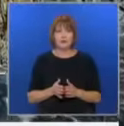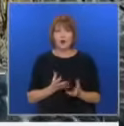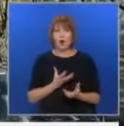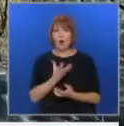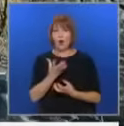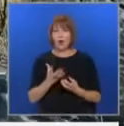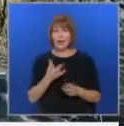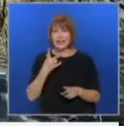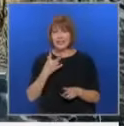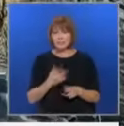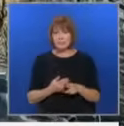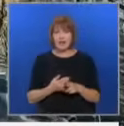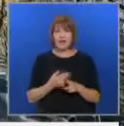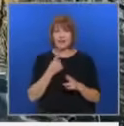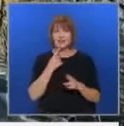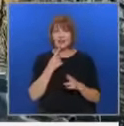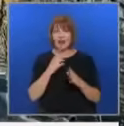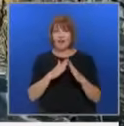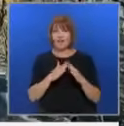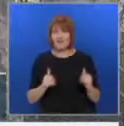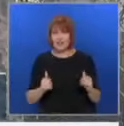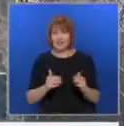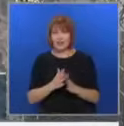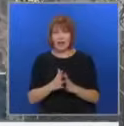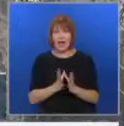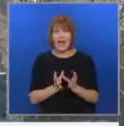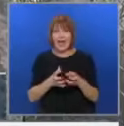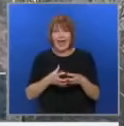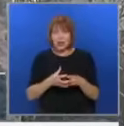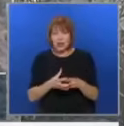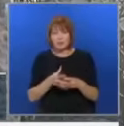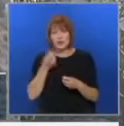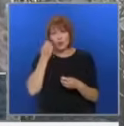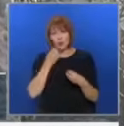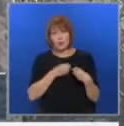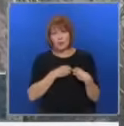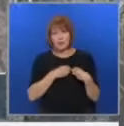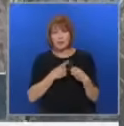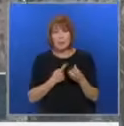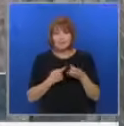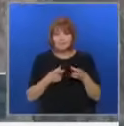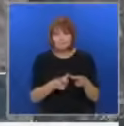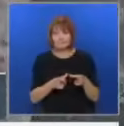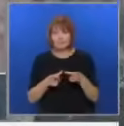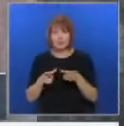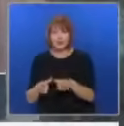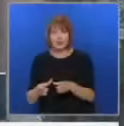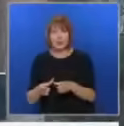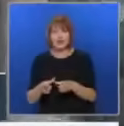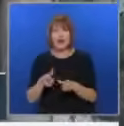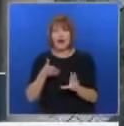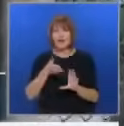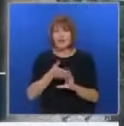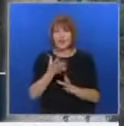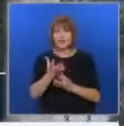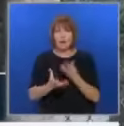Огънят беше спрям буквално до вилите на хората. Екип от пожарникари и доброволци се оказаха блокирани часове наред в едно от огнищата на